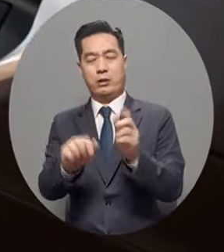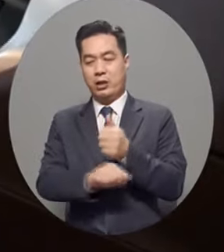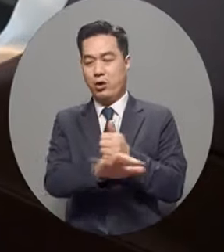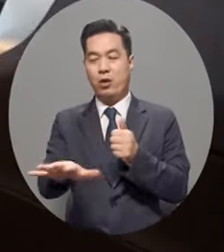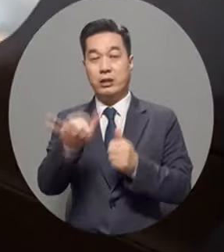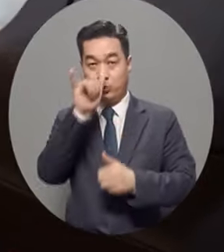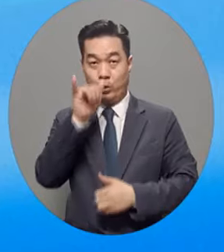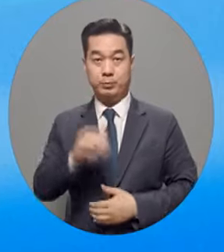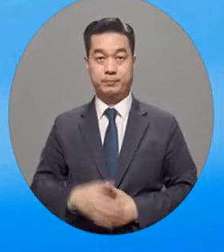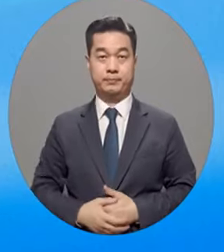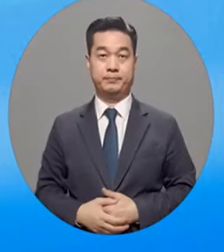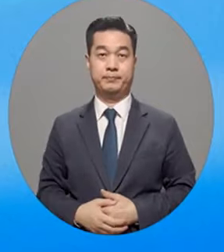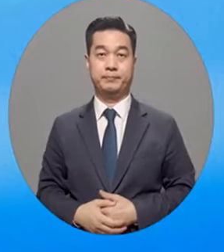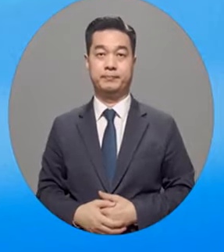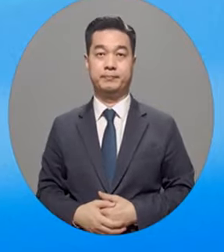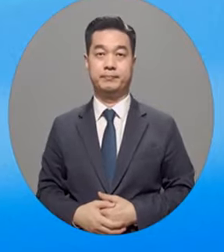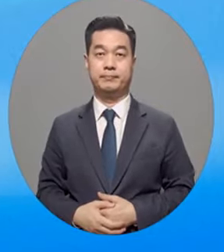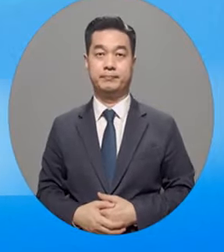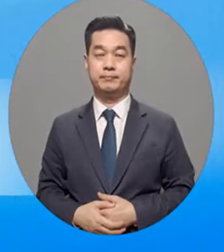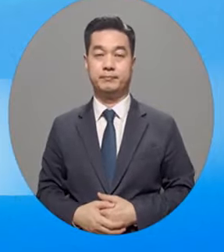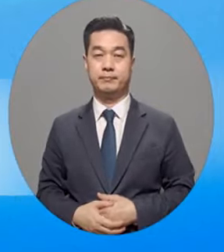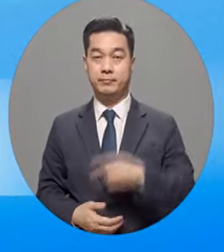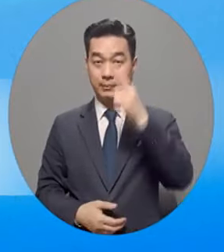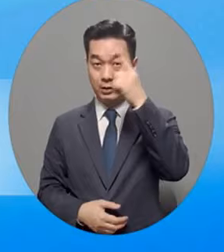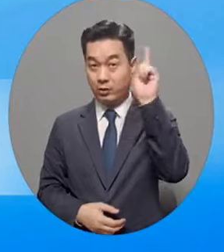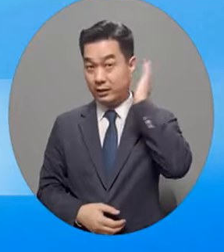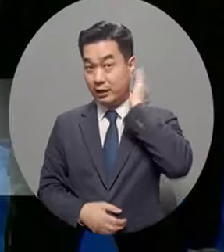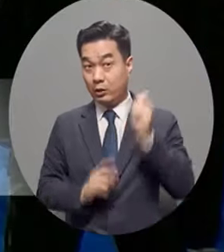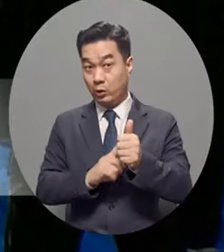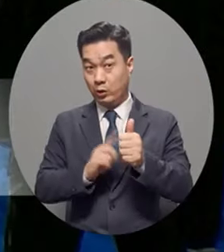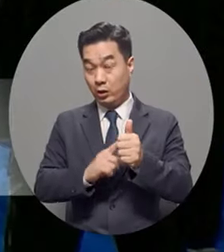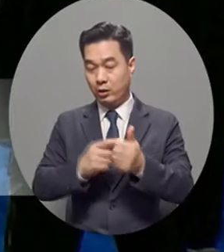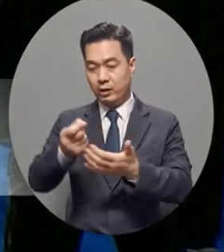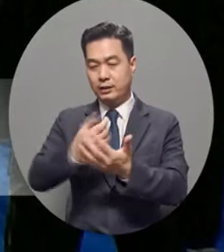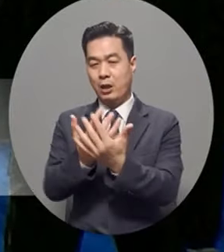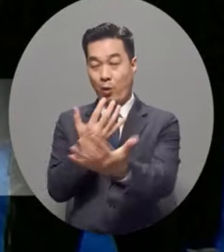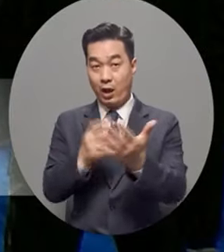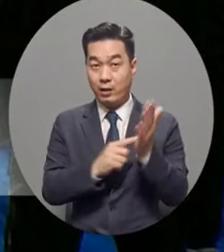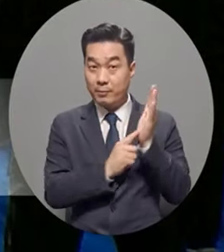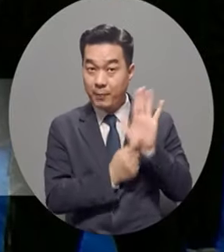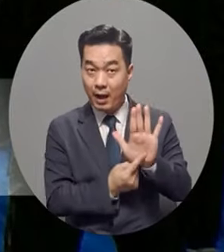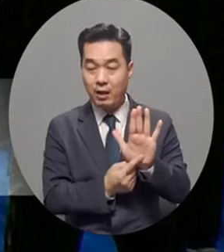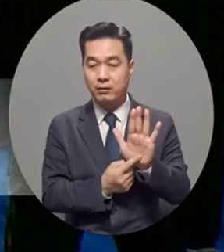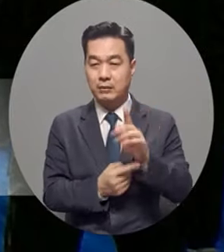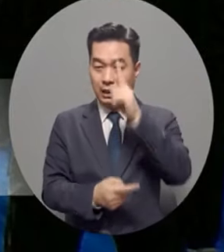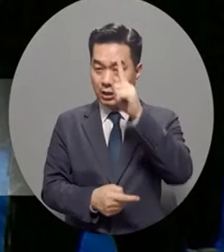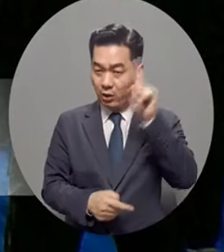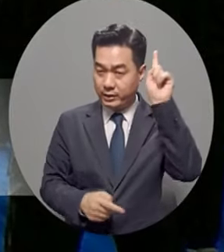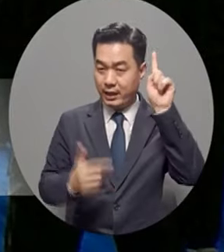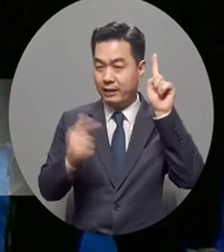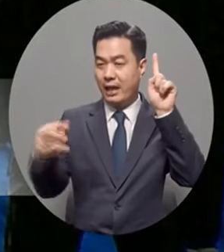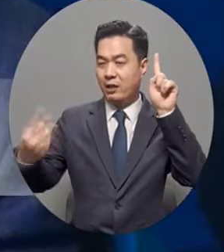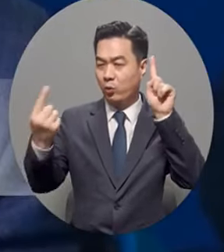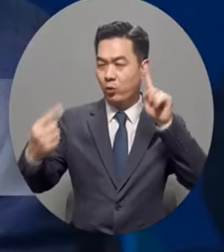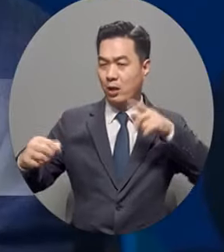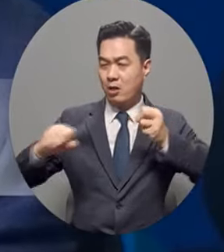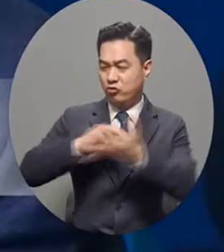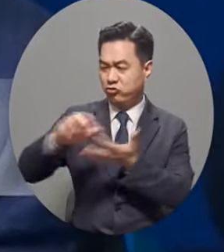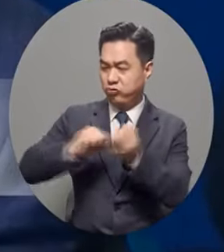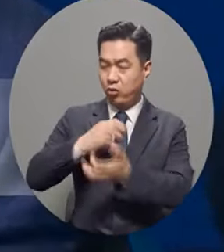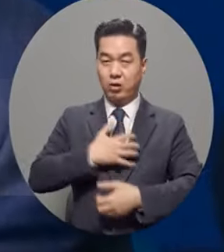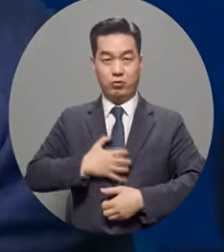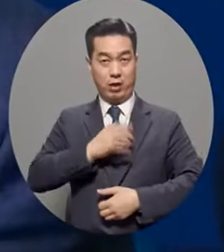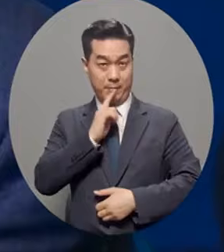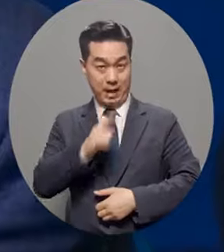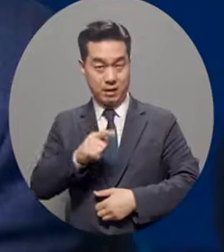미쳤습니다. 푸틴 대통령은 당선 직후 기자회견에서 러시아와 나토 간 충돌 가능성에 대해 질문받자 3차